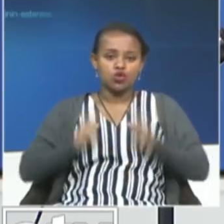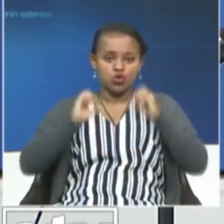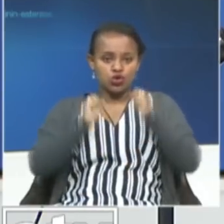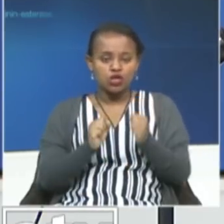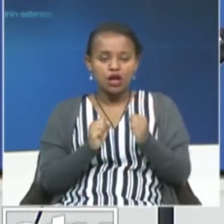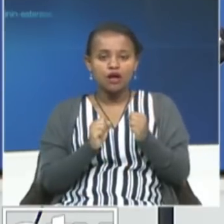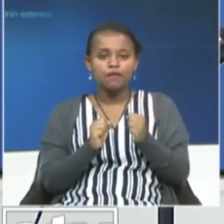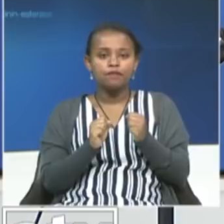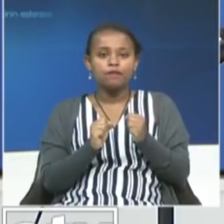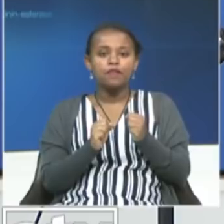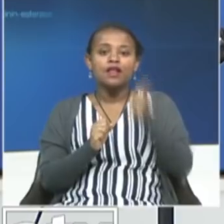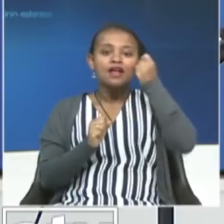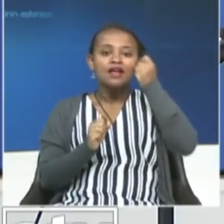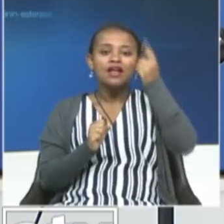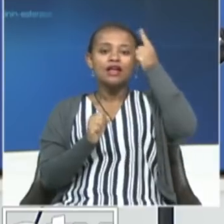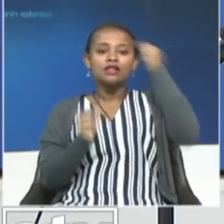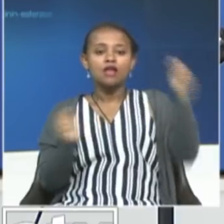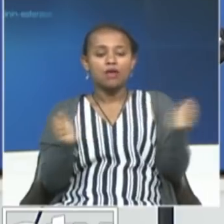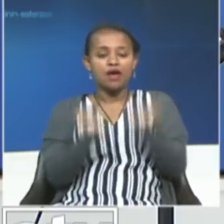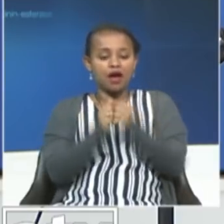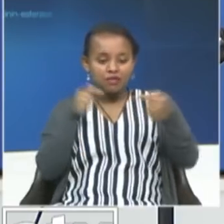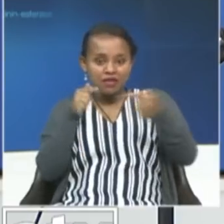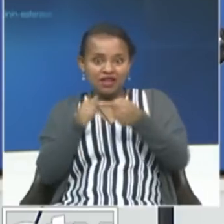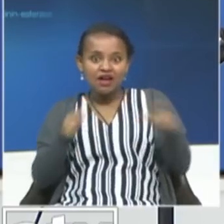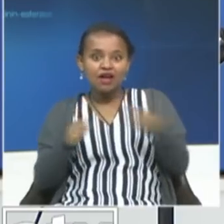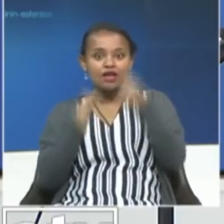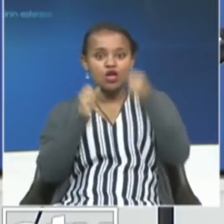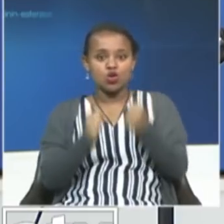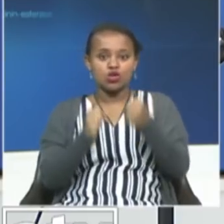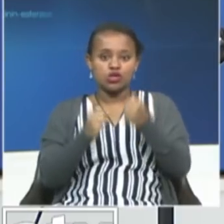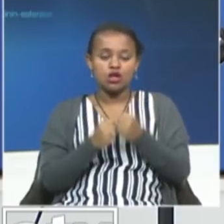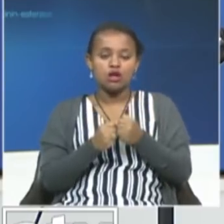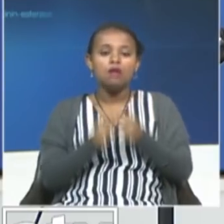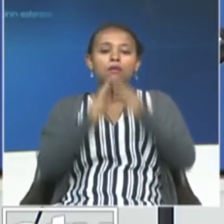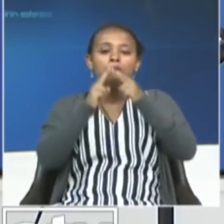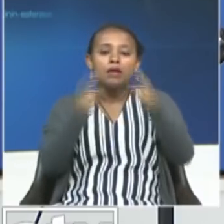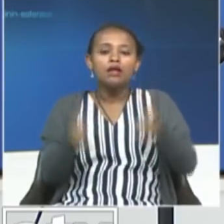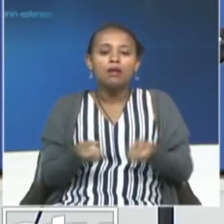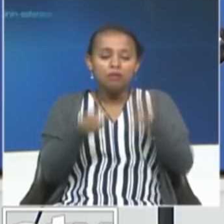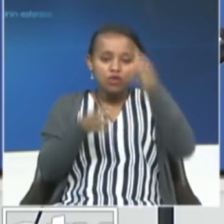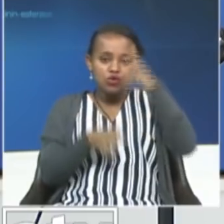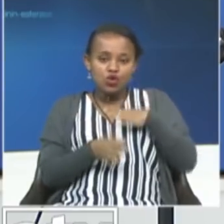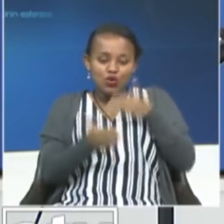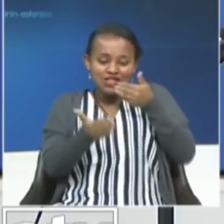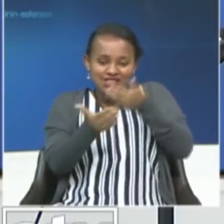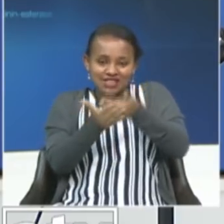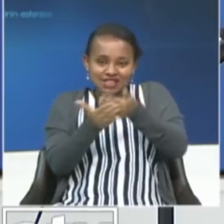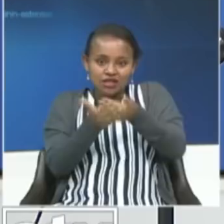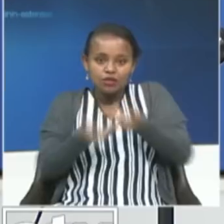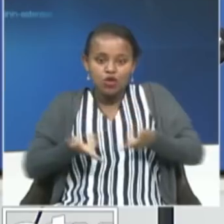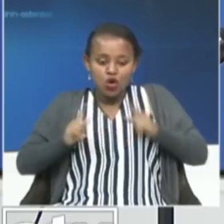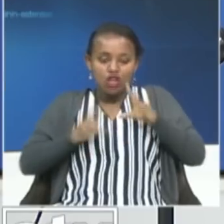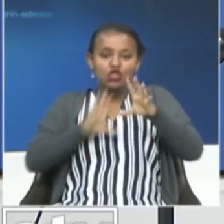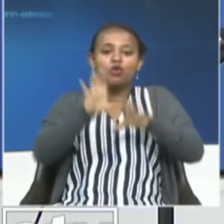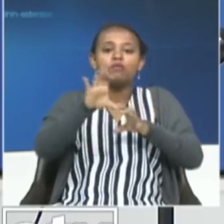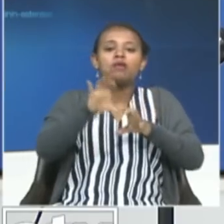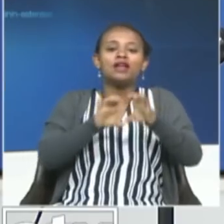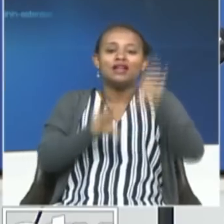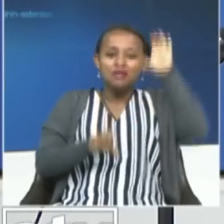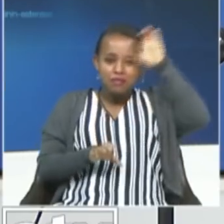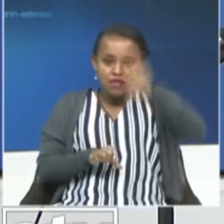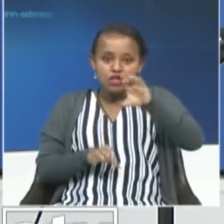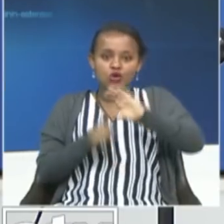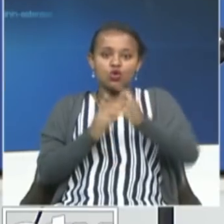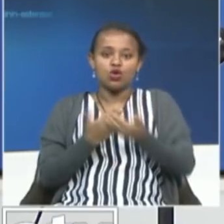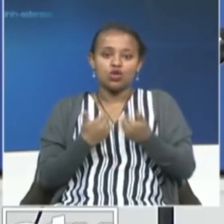ይችላል፣ ከግንዛቤ ጋር በተገናኘም ሊሆን ይችላል። በጣም ብዙ ሰዎች ቅርርብ እንዲኖራቸው የሚያስገድዱ ሁኔታዎች